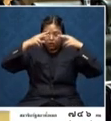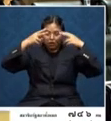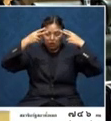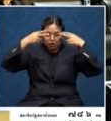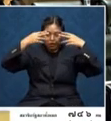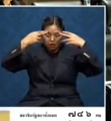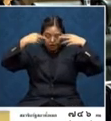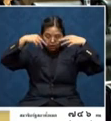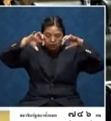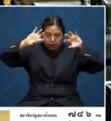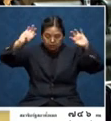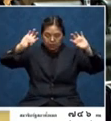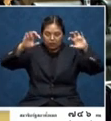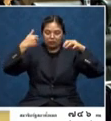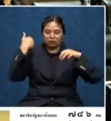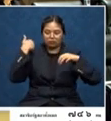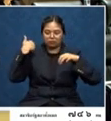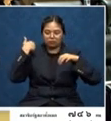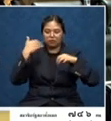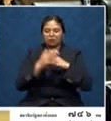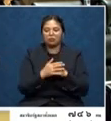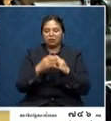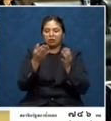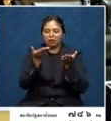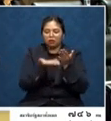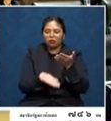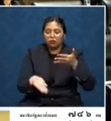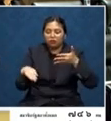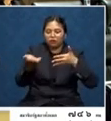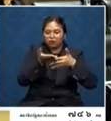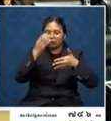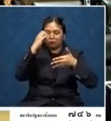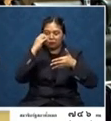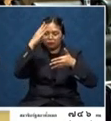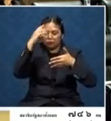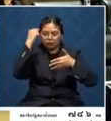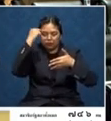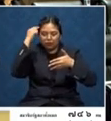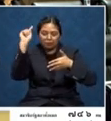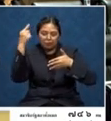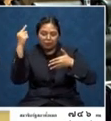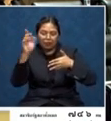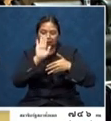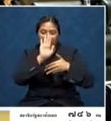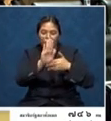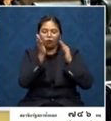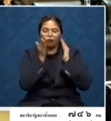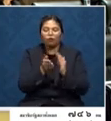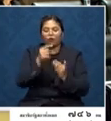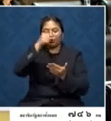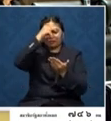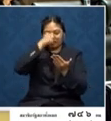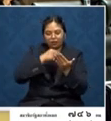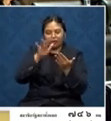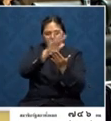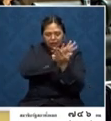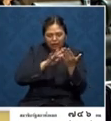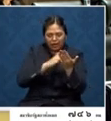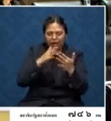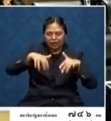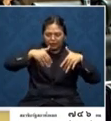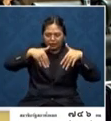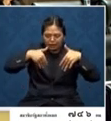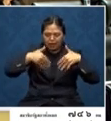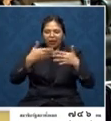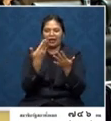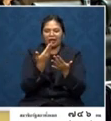วเวอร์นะคะเพื่อยกระดับพัฒนาความรู้ความสามารถและความคิดสร้างสรรค์ของคนไทยให้สร้างมูลค่าและสร้างรายได้เบื้องต้นดิฉันคิดว่าเ